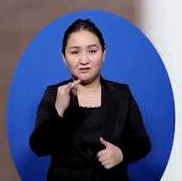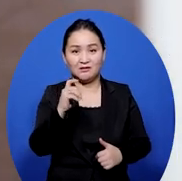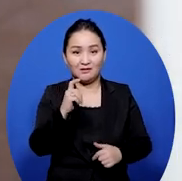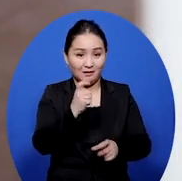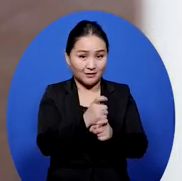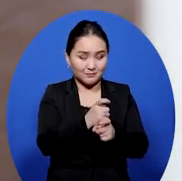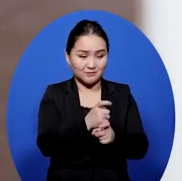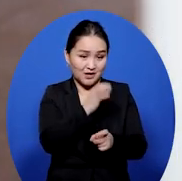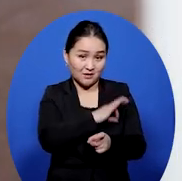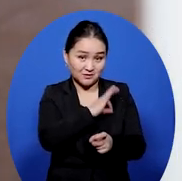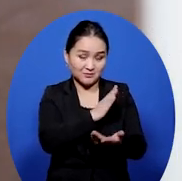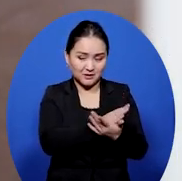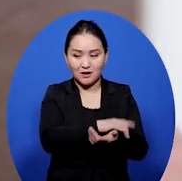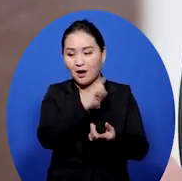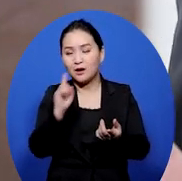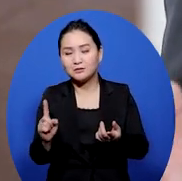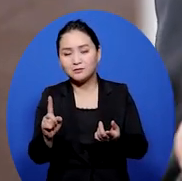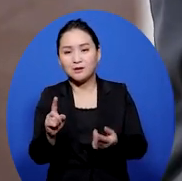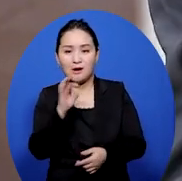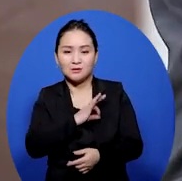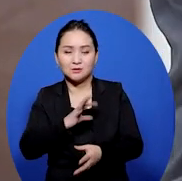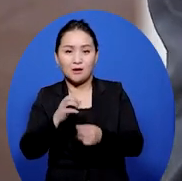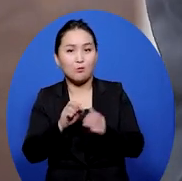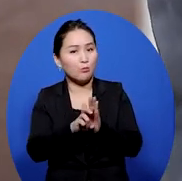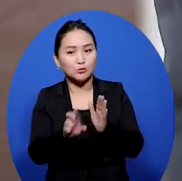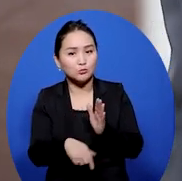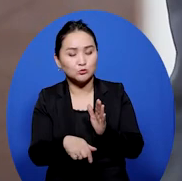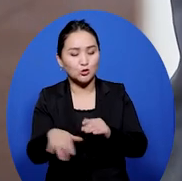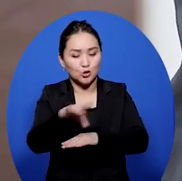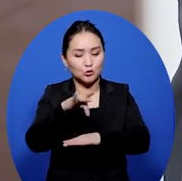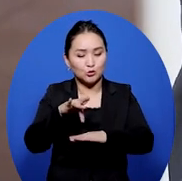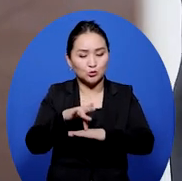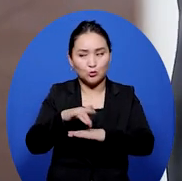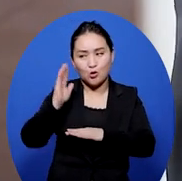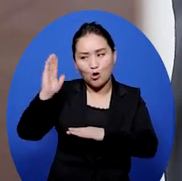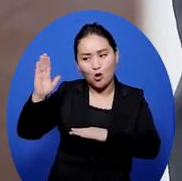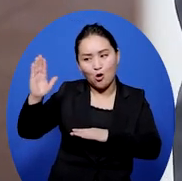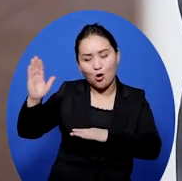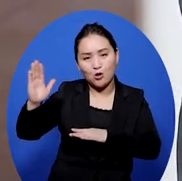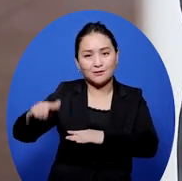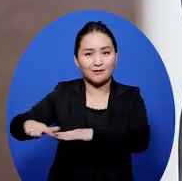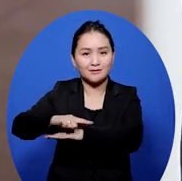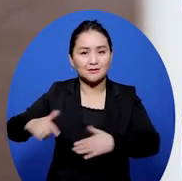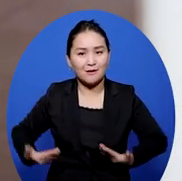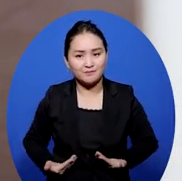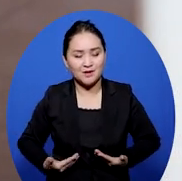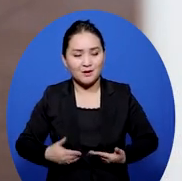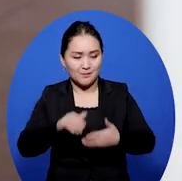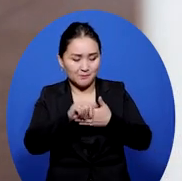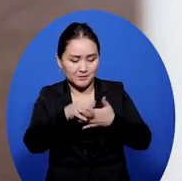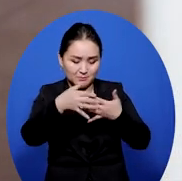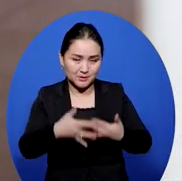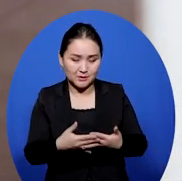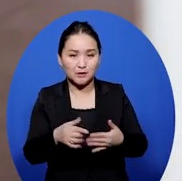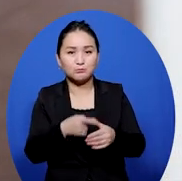програмыг ашиглаж байна гэж. А нөгөө талд нь байгаа хүмүүс нь бол бас ашиглах боломжгүй байна. Төв суурин газраас хаслагдсан байна. Тэ?